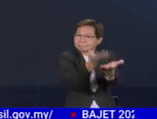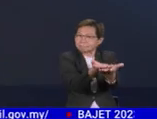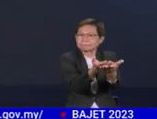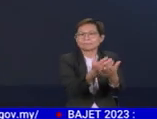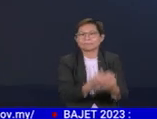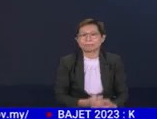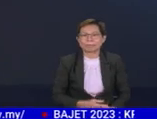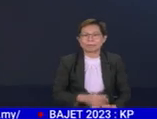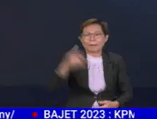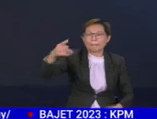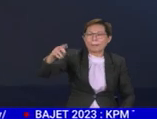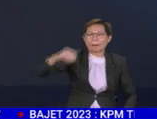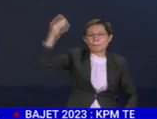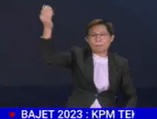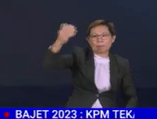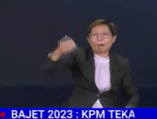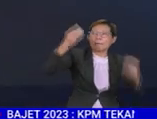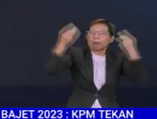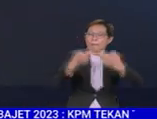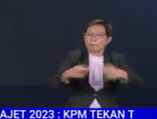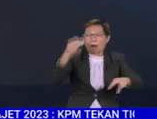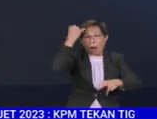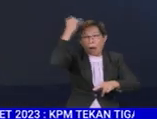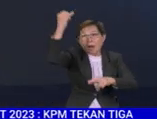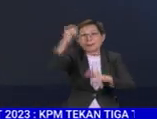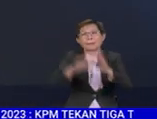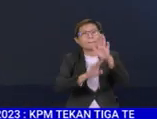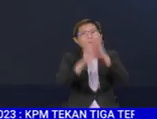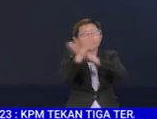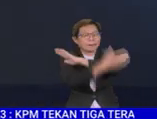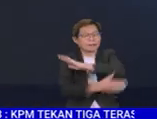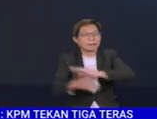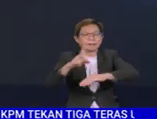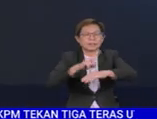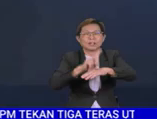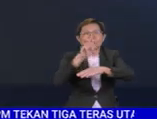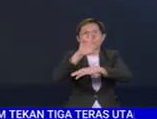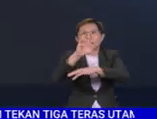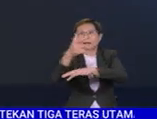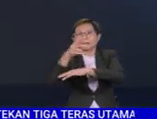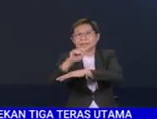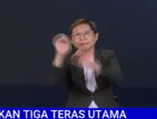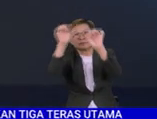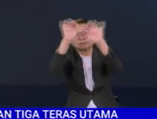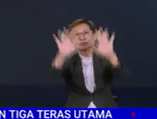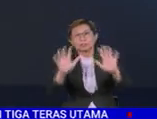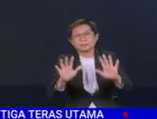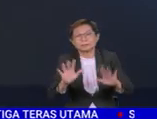Perdana Menteri berucap pada majlis perasmian Idea Bina Negara bertempat di UiTM Shah Alam.